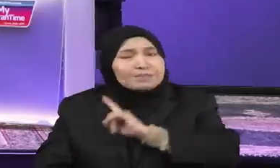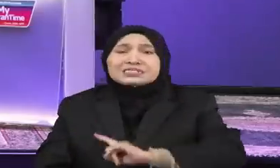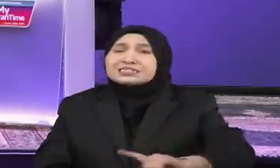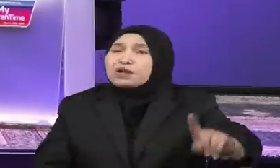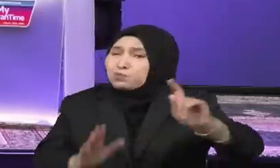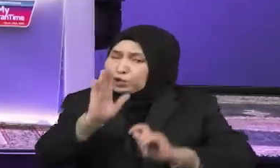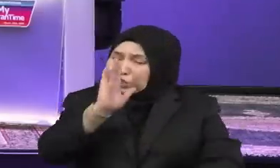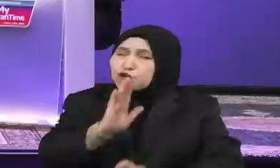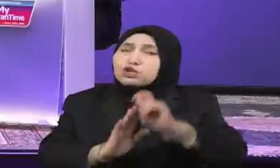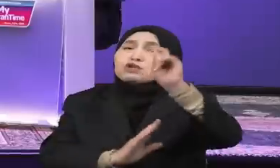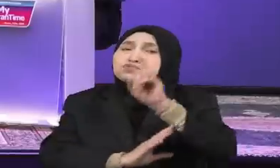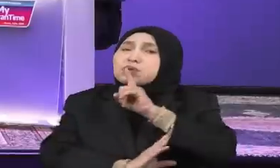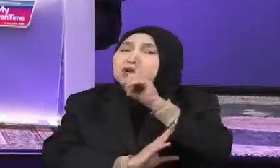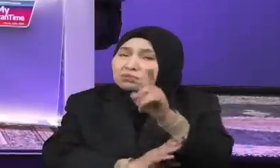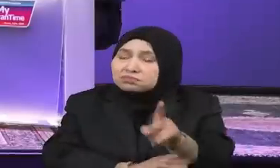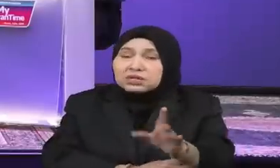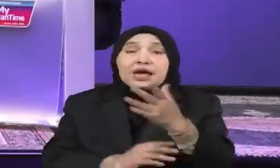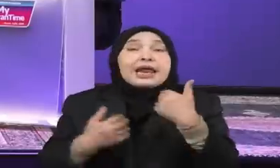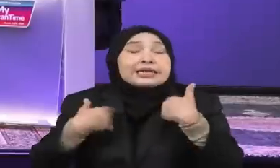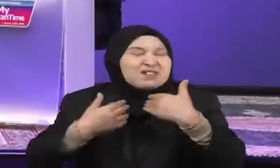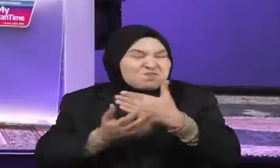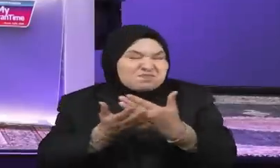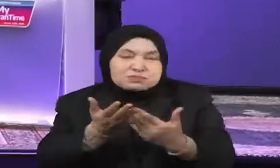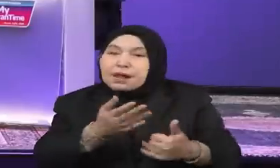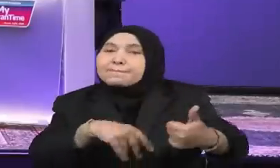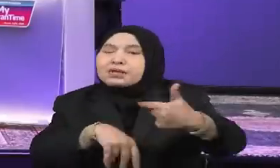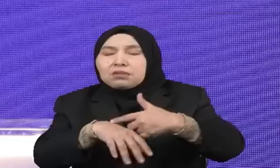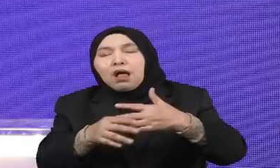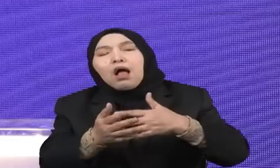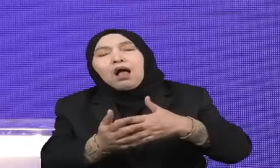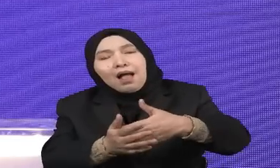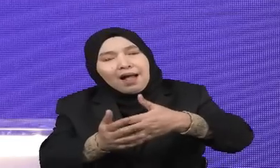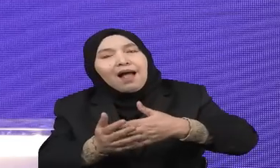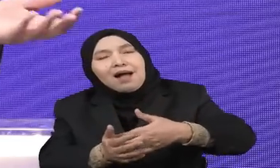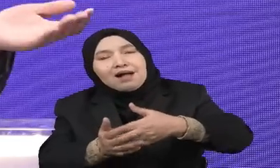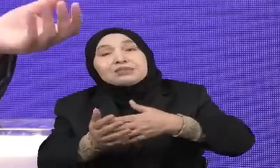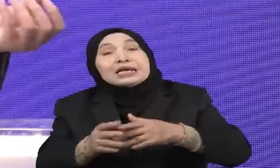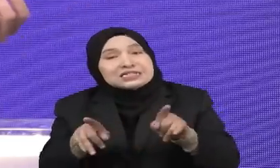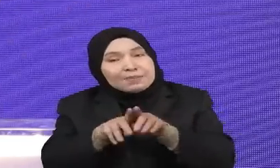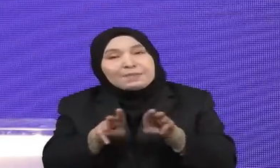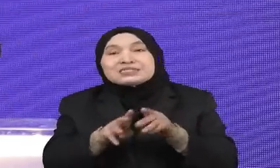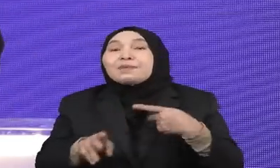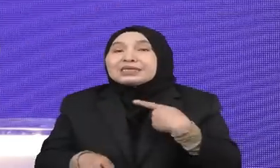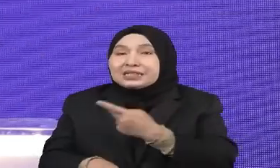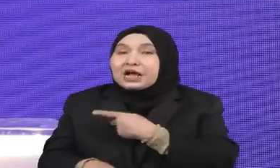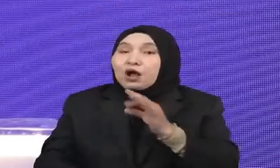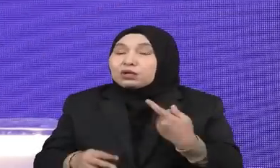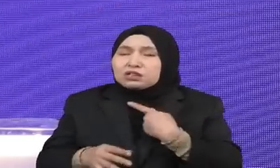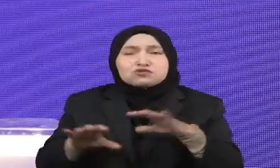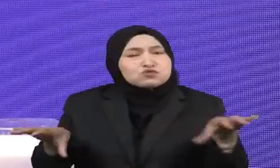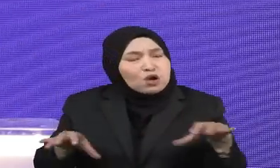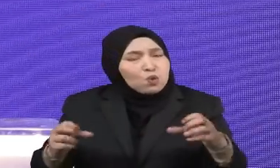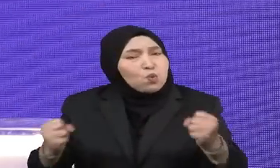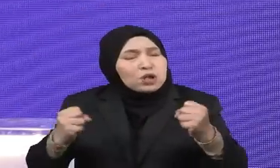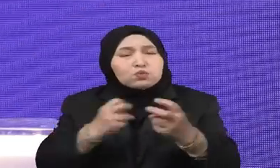yang tinggi sebenarnya kemudian dia adalah masa dia melemah ya melemah macam kita juga alasannya kalau kita udah kuat tulang